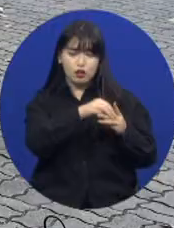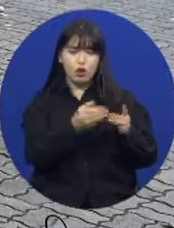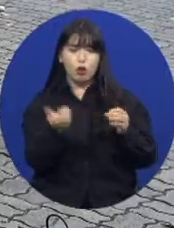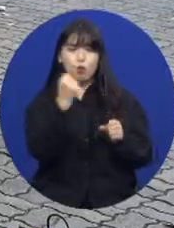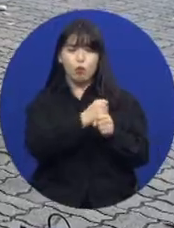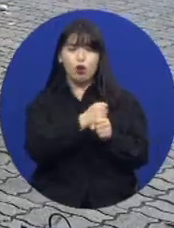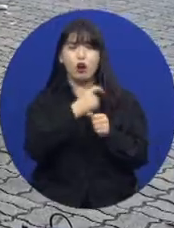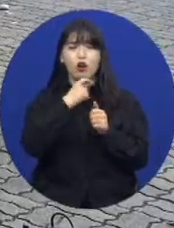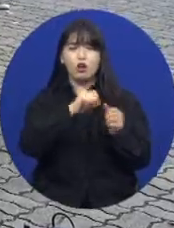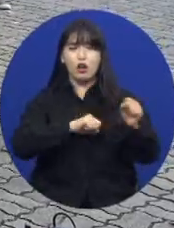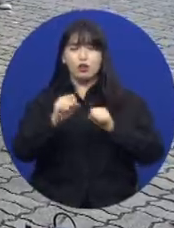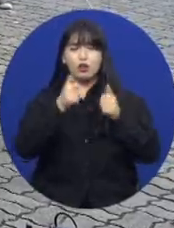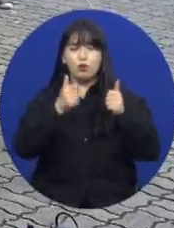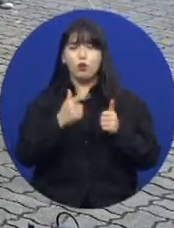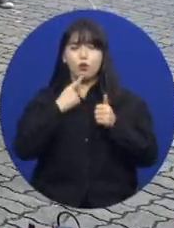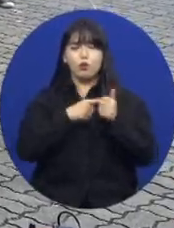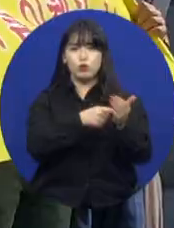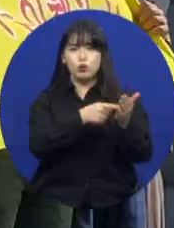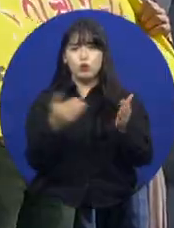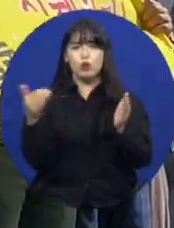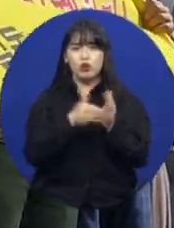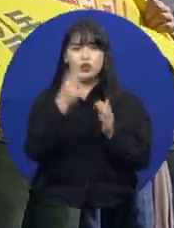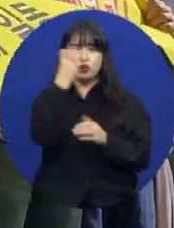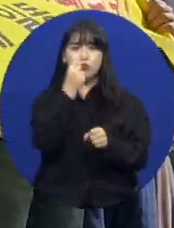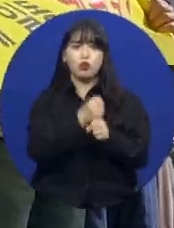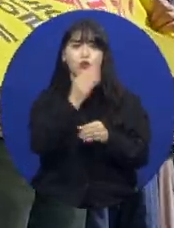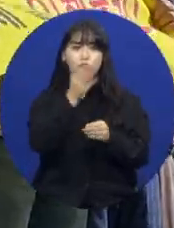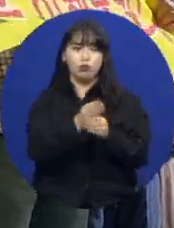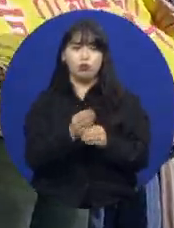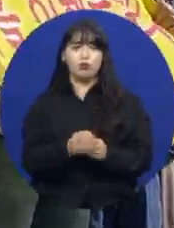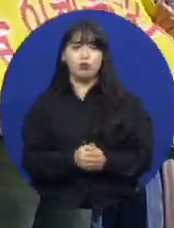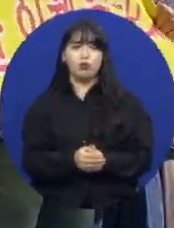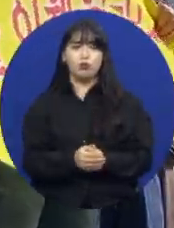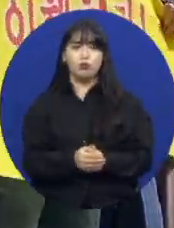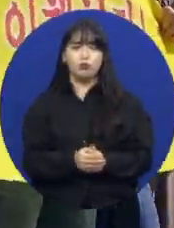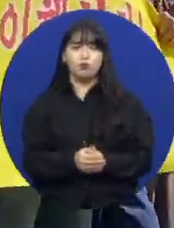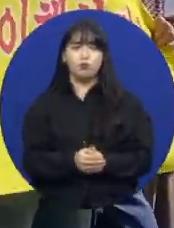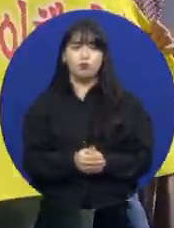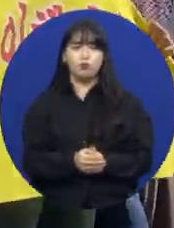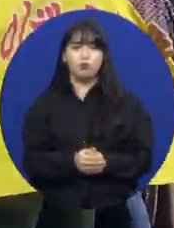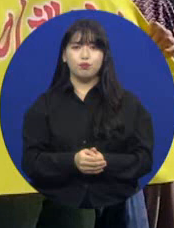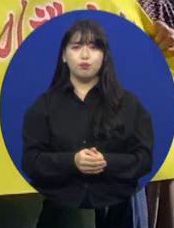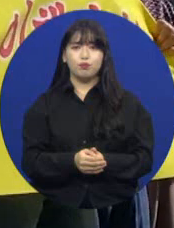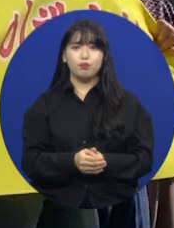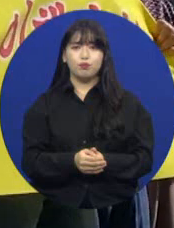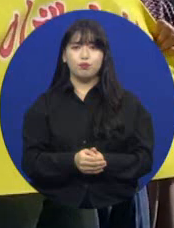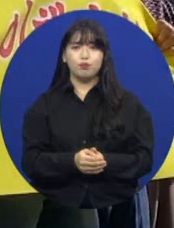복구하도록 행정소송까지도 검토하겠다고 밝혔습니다. MBC 뉴스 박성동입니다.